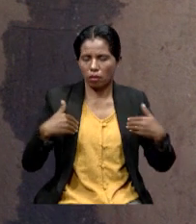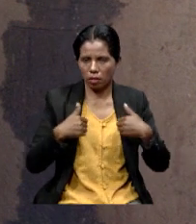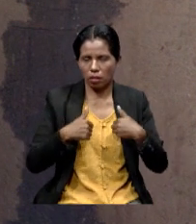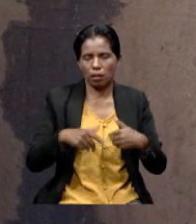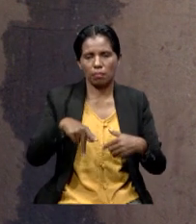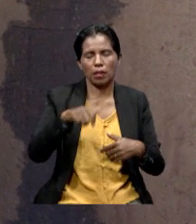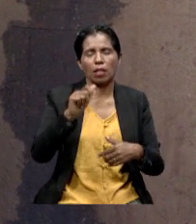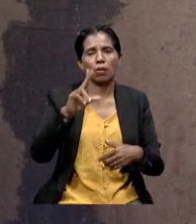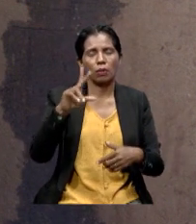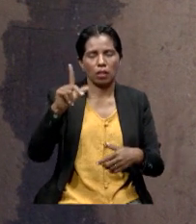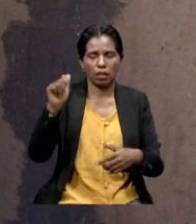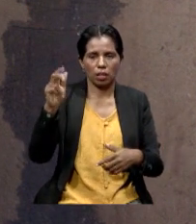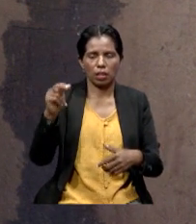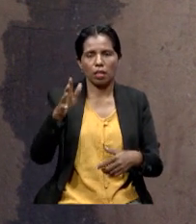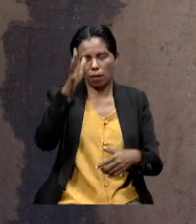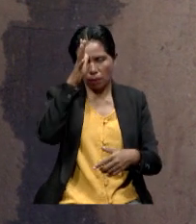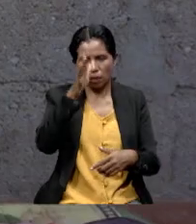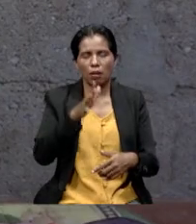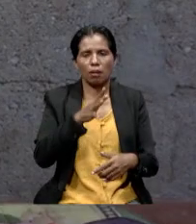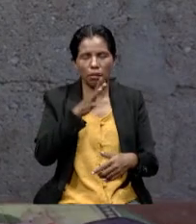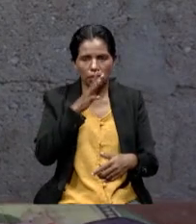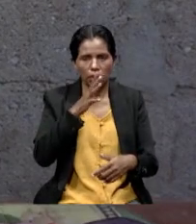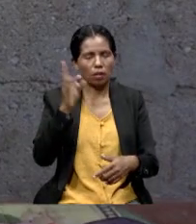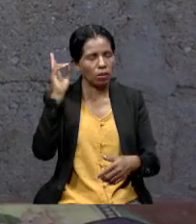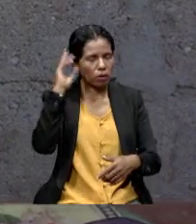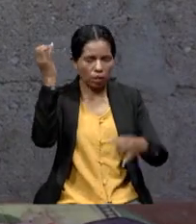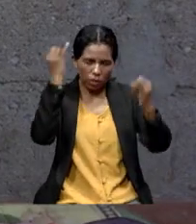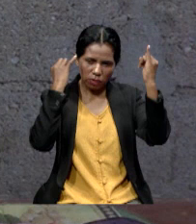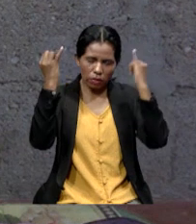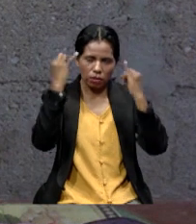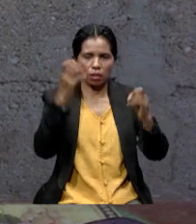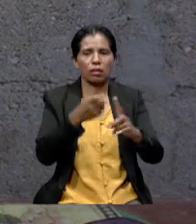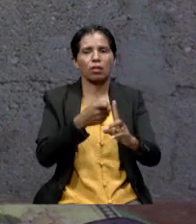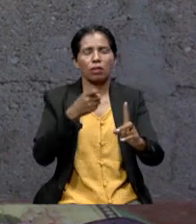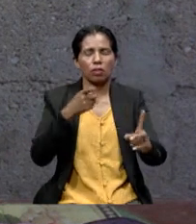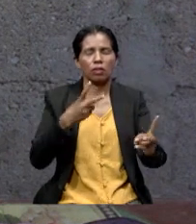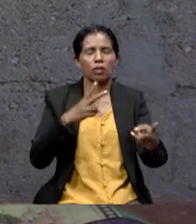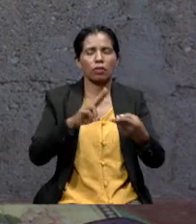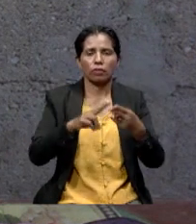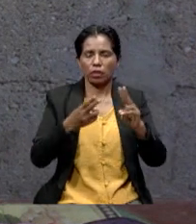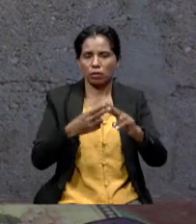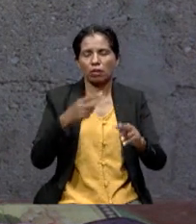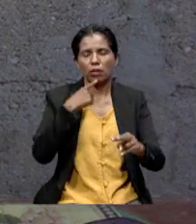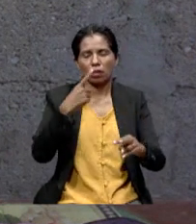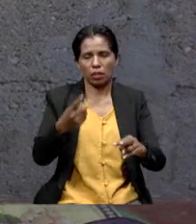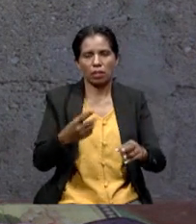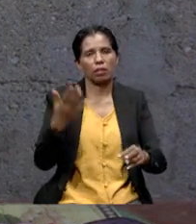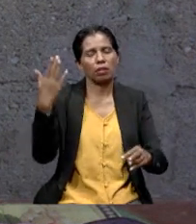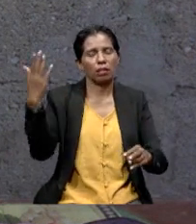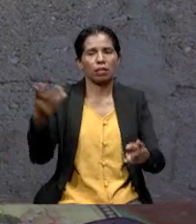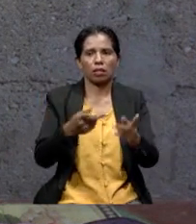Paulina niya mama o niya papa rona informasang husi vizinyo kata iha